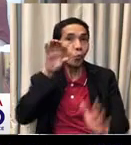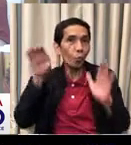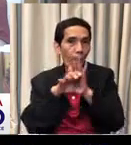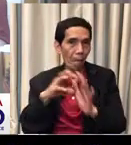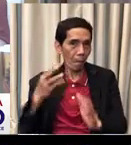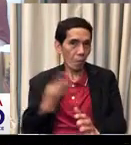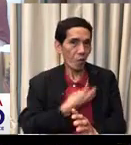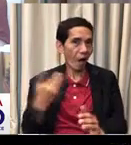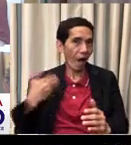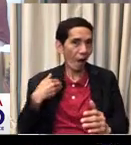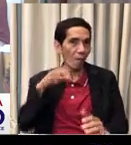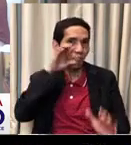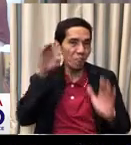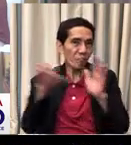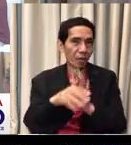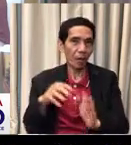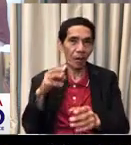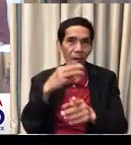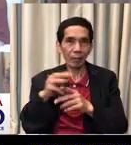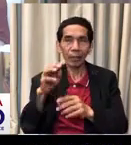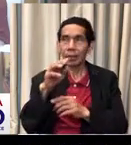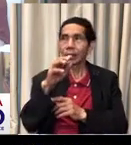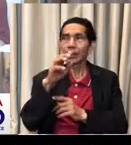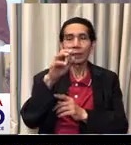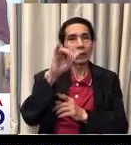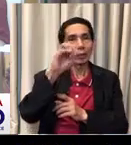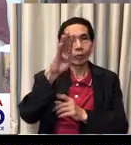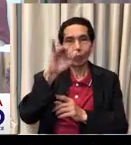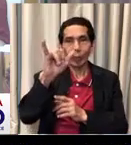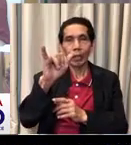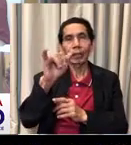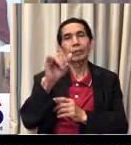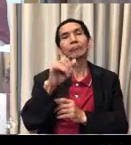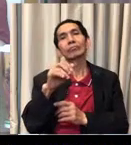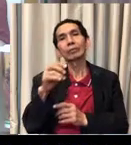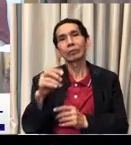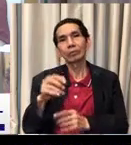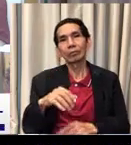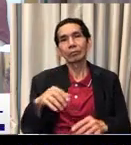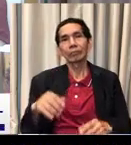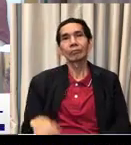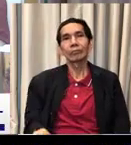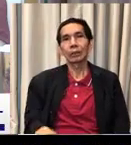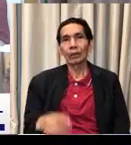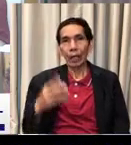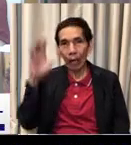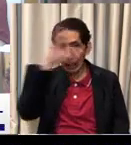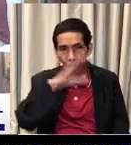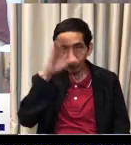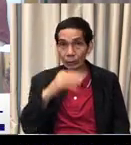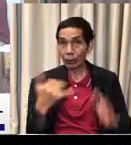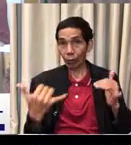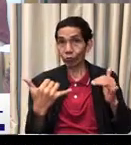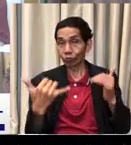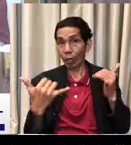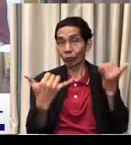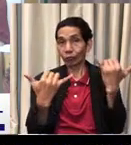inyo. O, Major, Ibay, laman na this. O, sige, subukan nyo ngayon